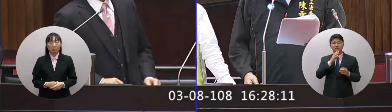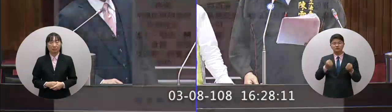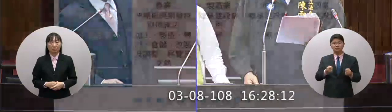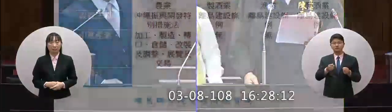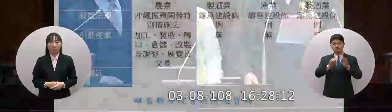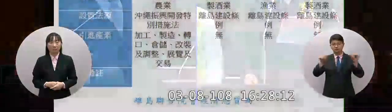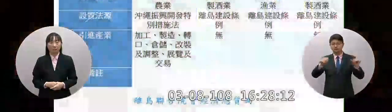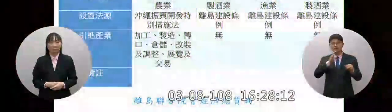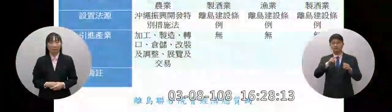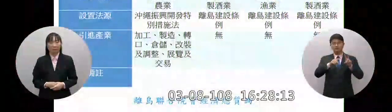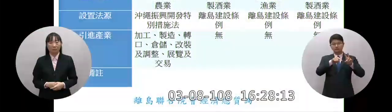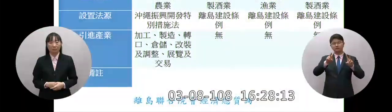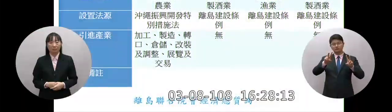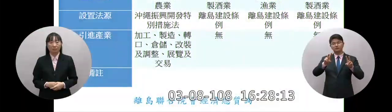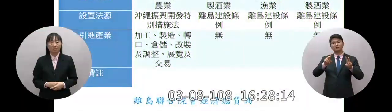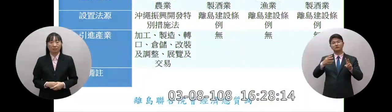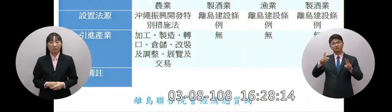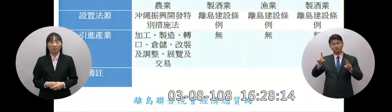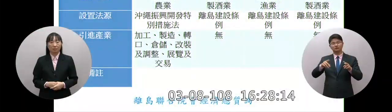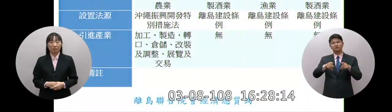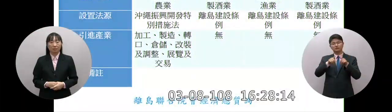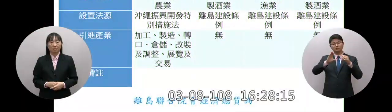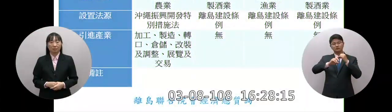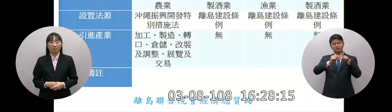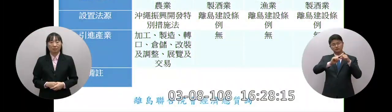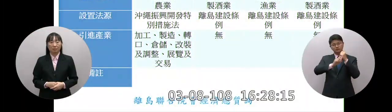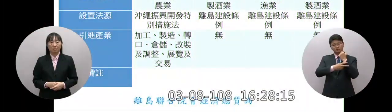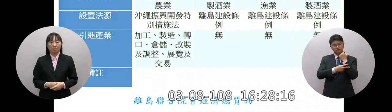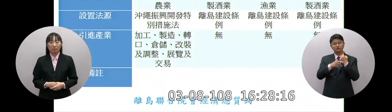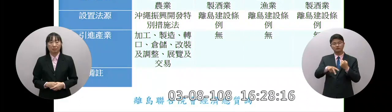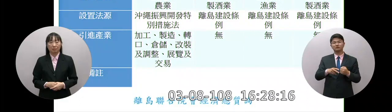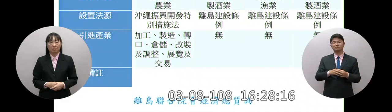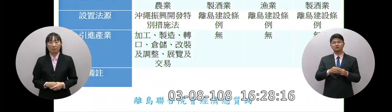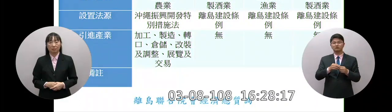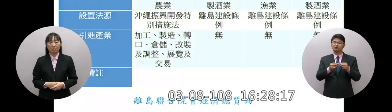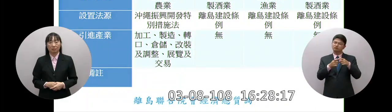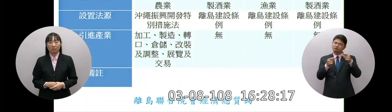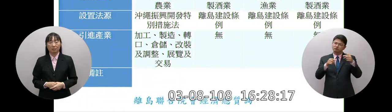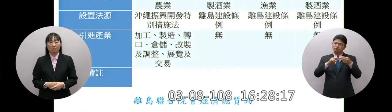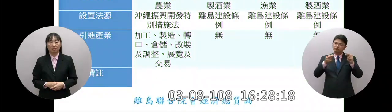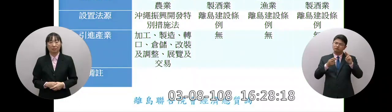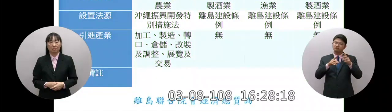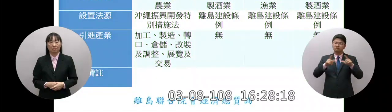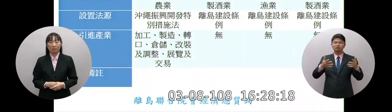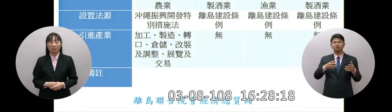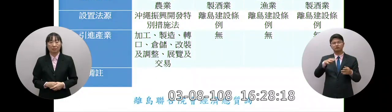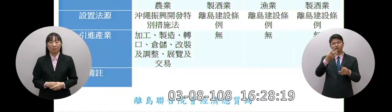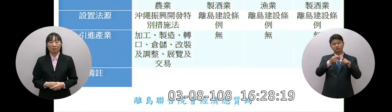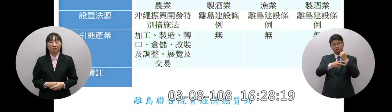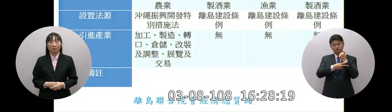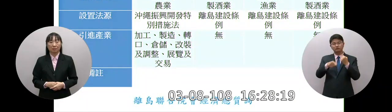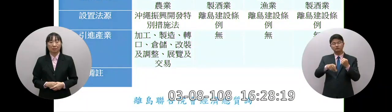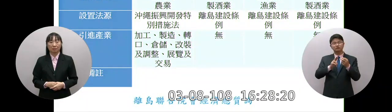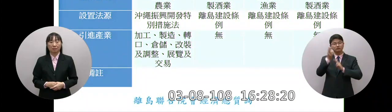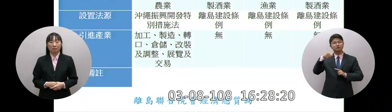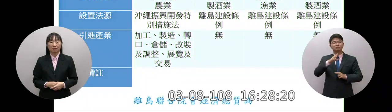是2.281平方公里，海域东西宽约1000公里，南北长大概400公里。冲绳县、啊、是